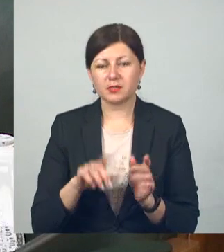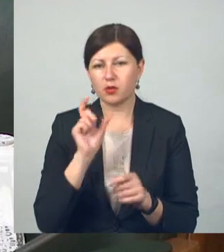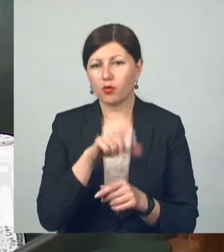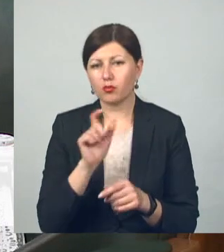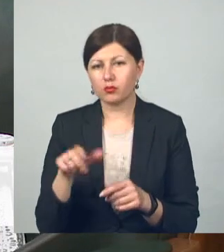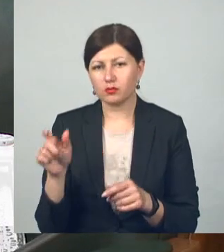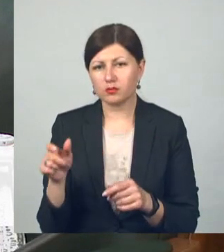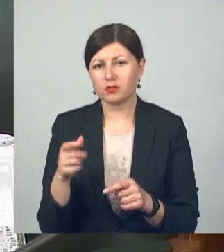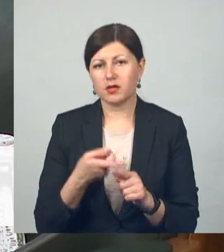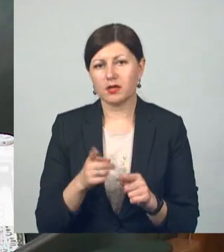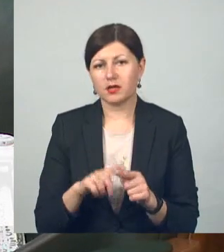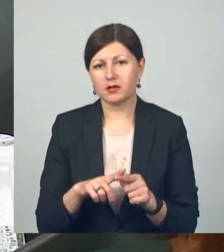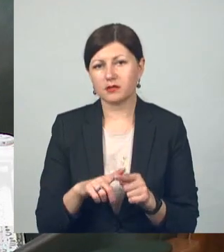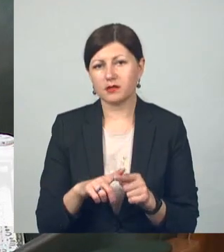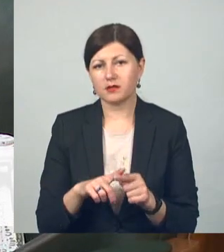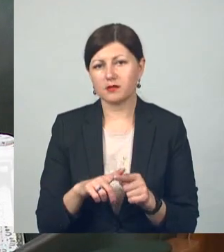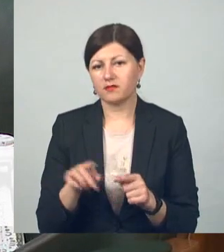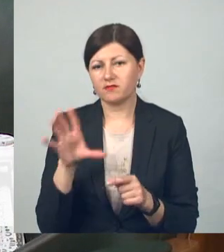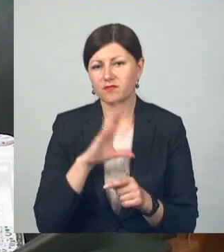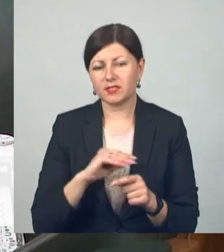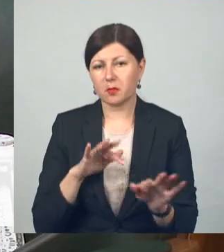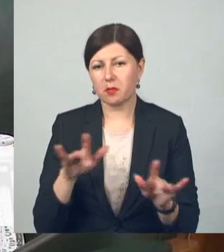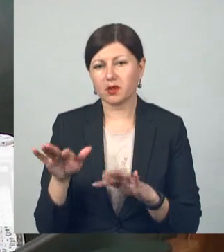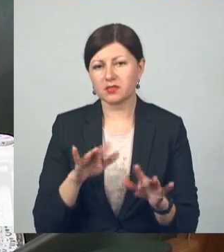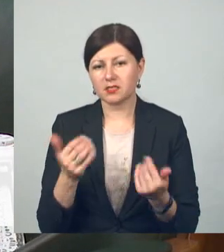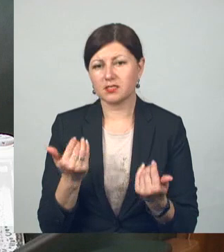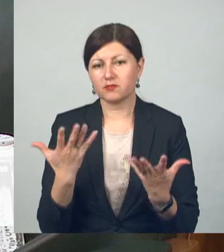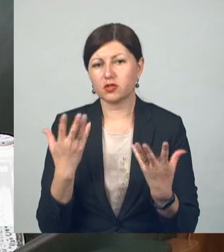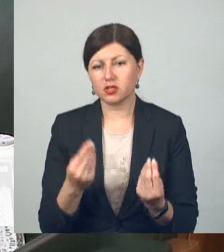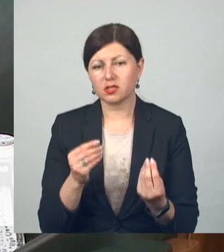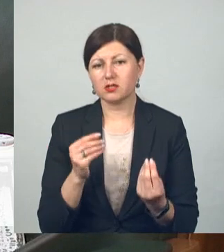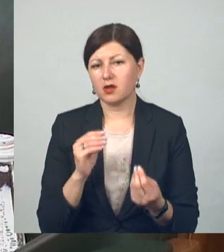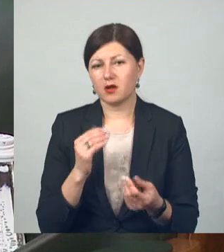людей все процессы на сегодняшний день они будут